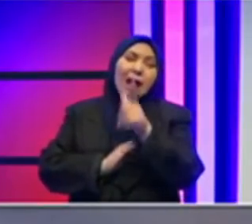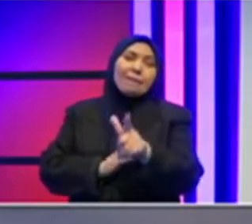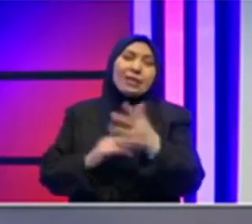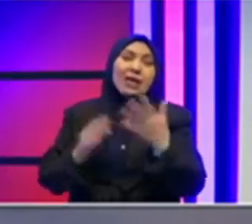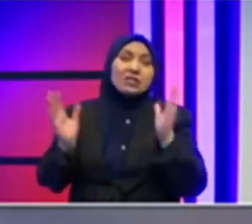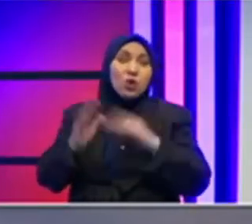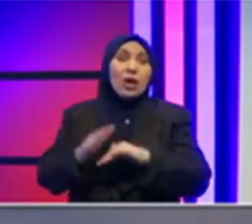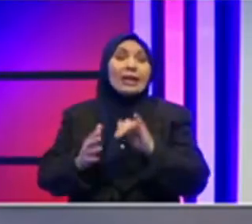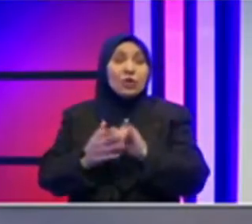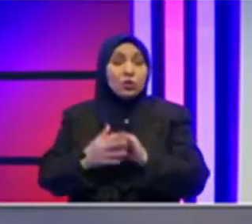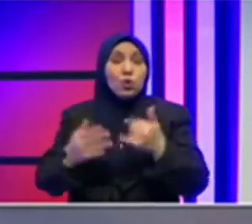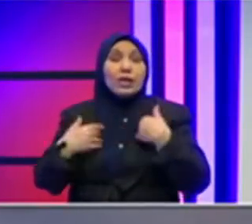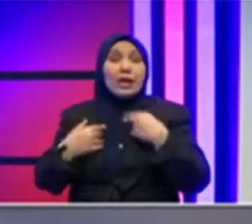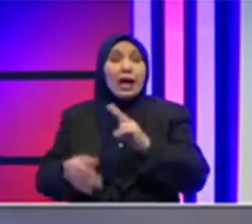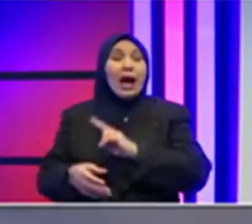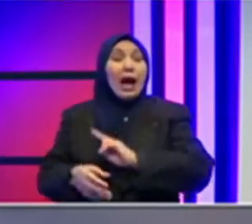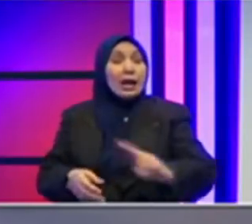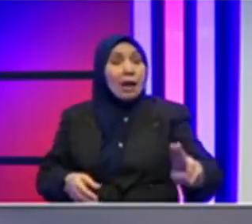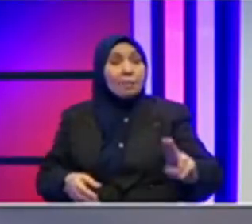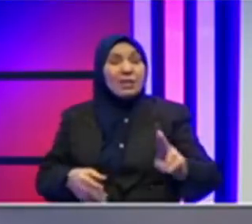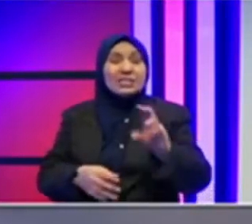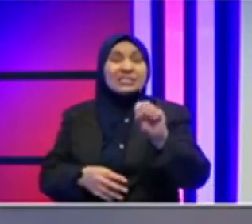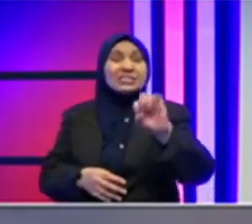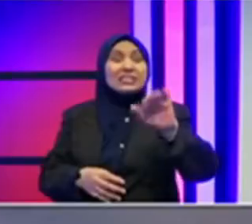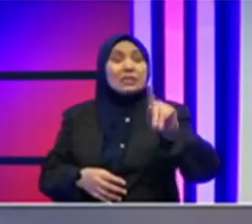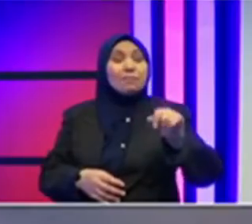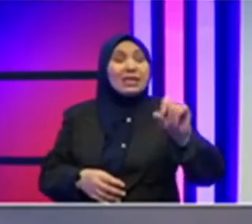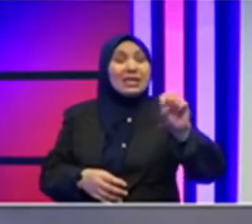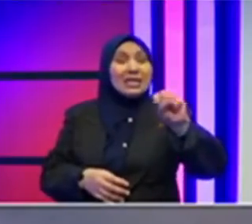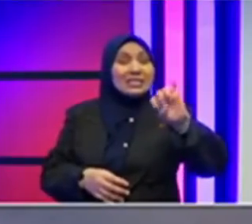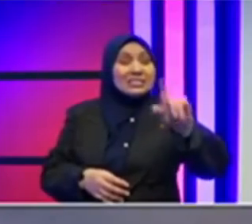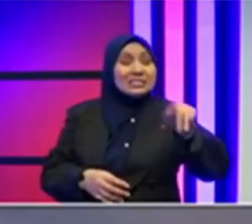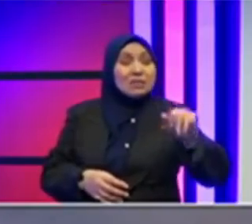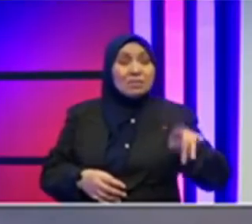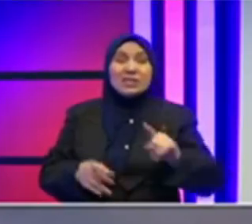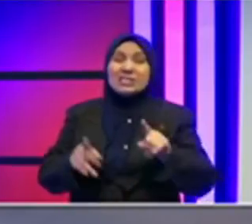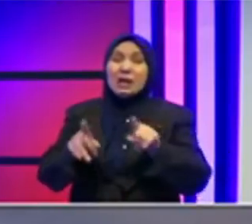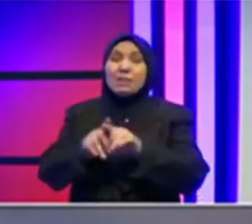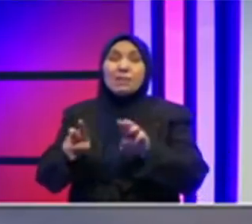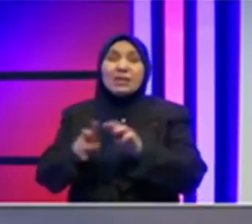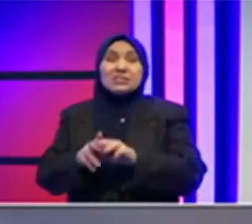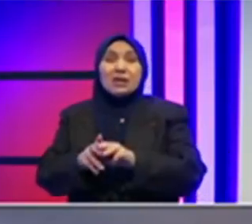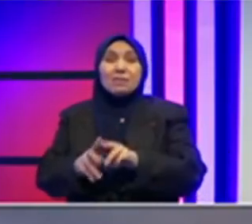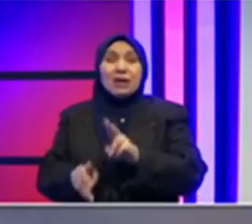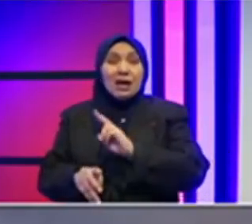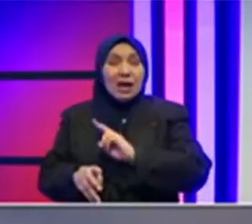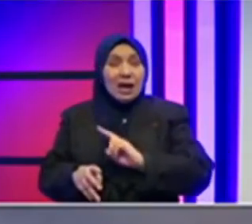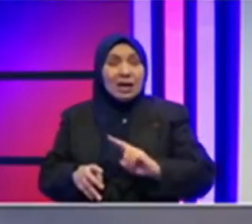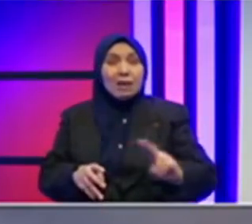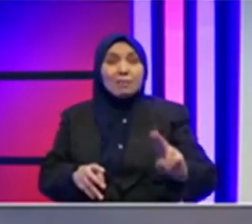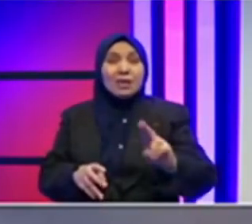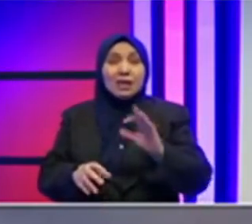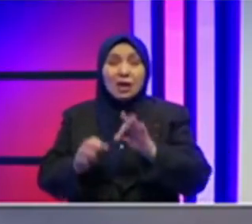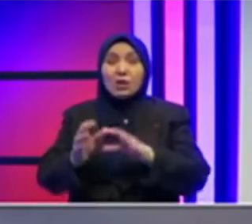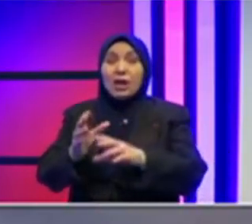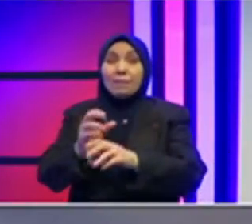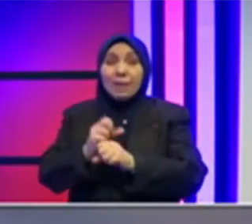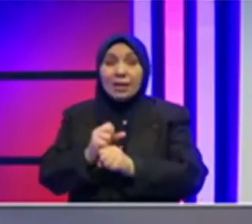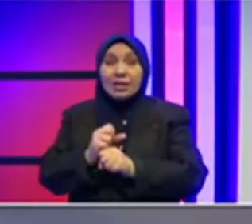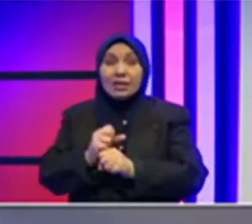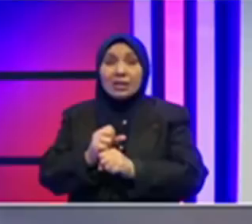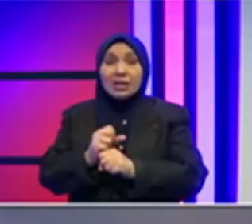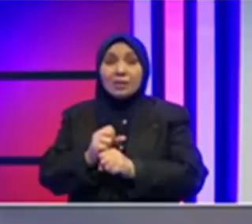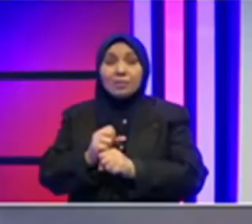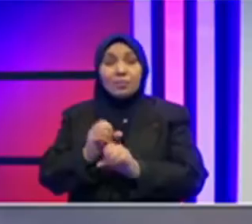itu adalah agama CP-CP. Dia lebih kurang agama vending machine Ustaz, ya. Dia kalau dapat